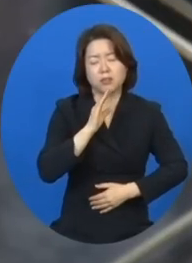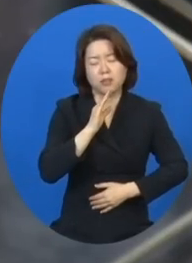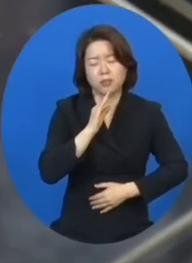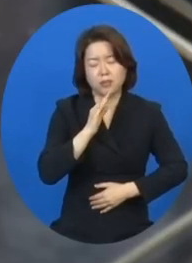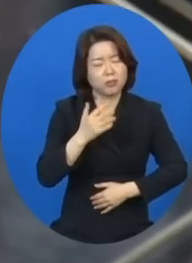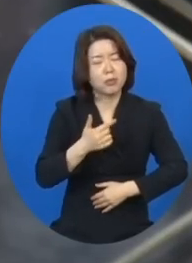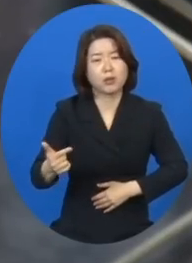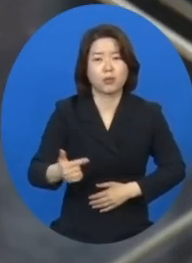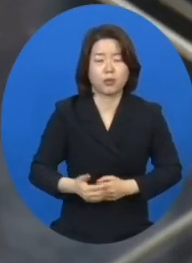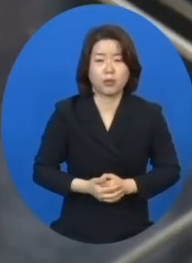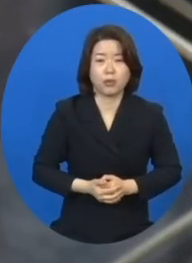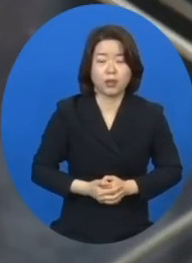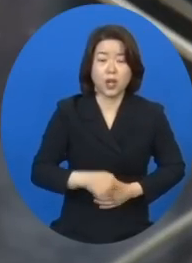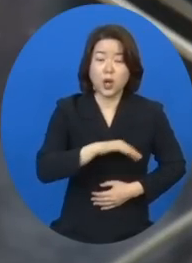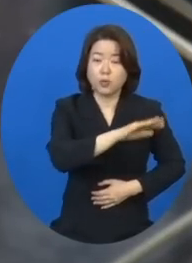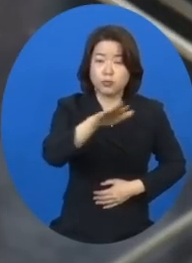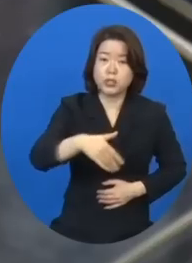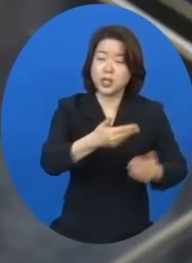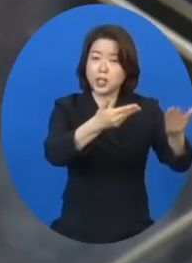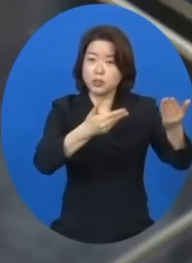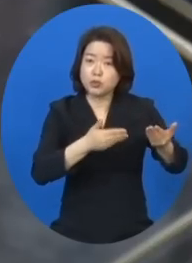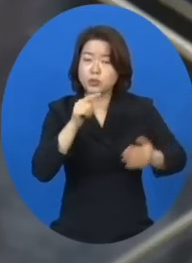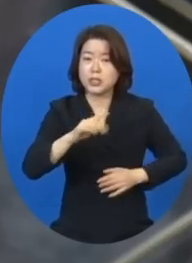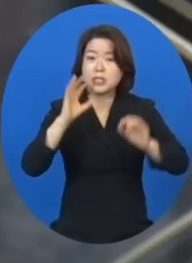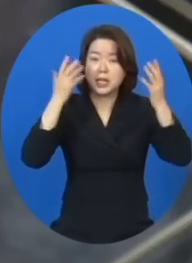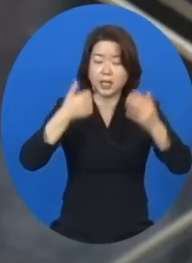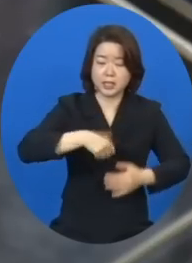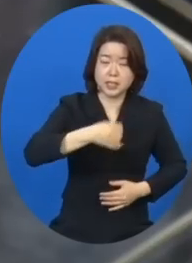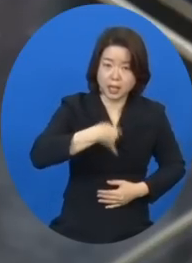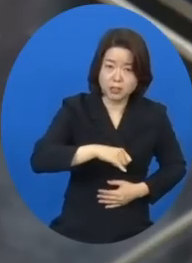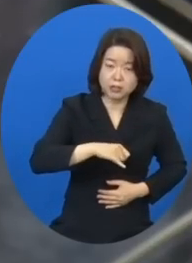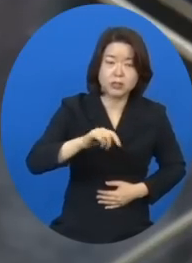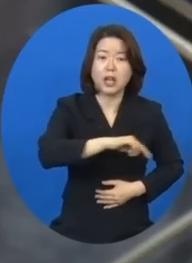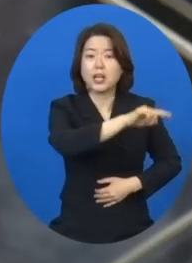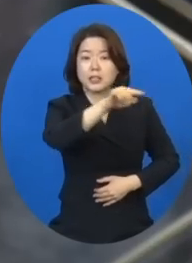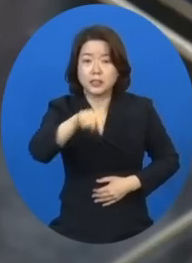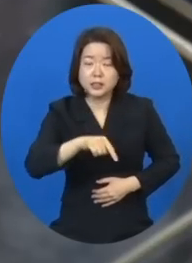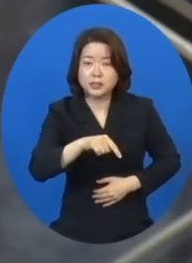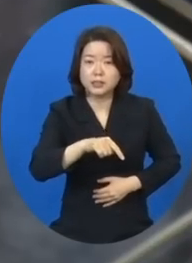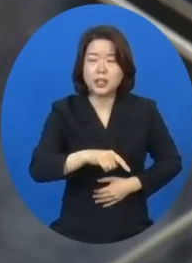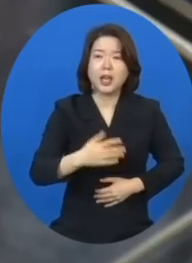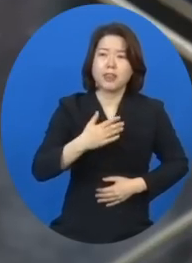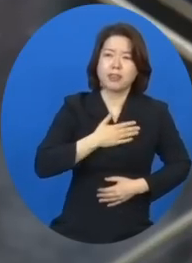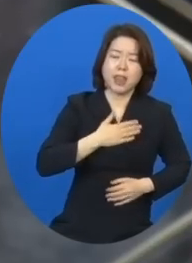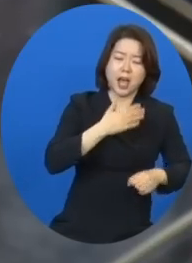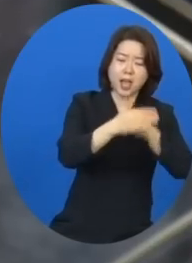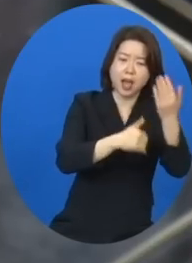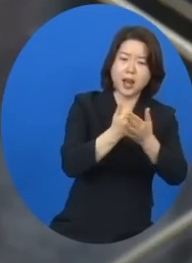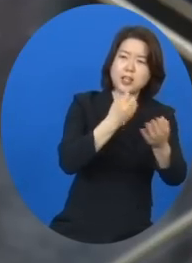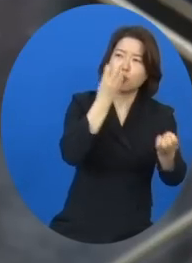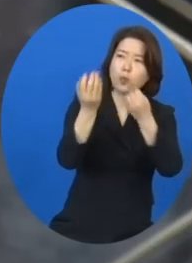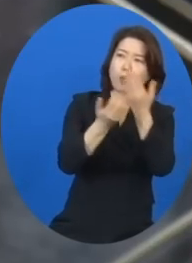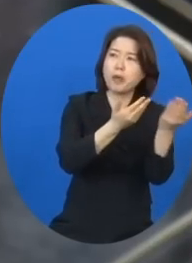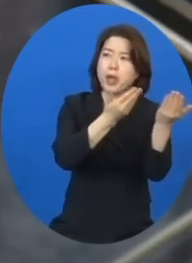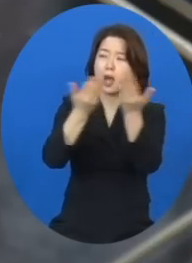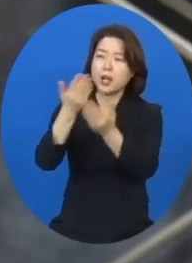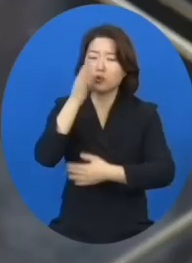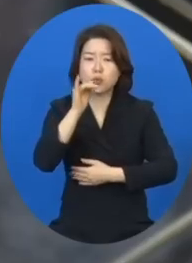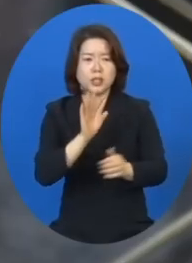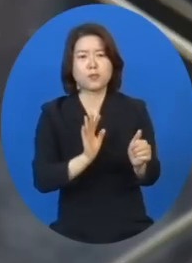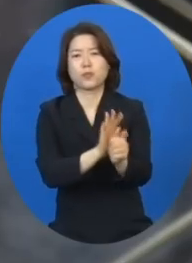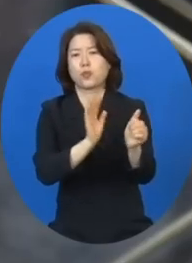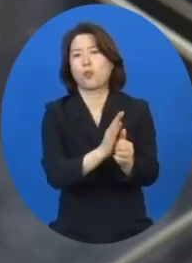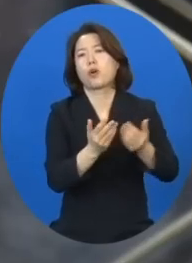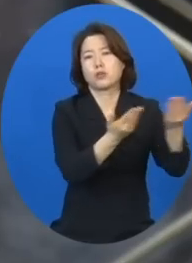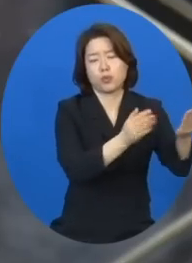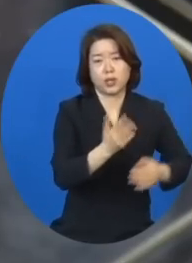우리에게 보내주신 이 아이들, 우리의 자녀들, 그들의 하나님, 나의 하나님을 고백할 수 있게 해야 하잖아요. 나의